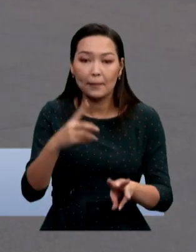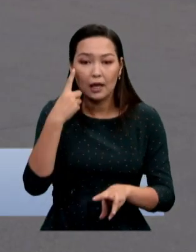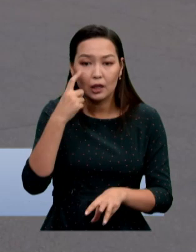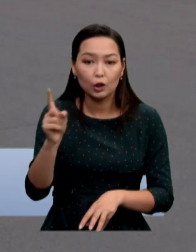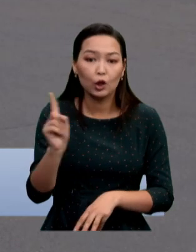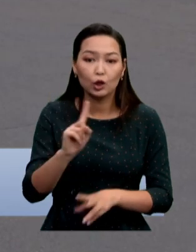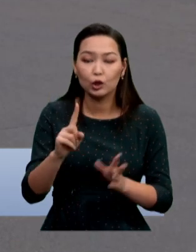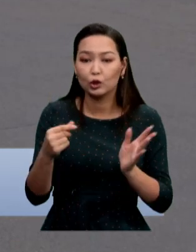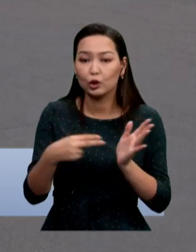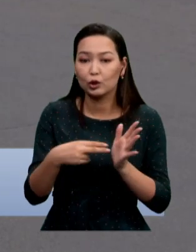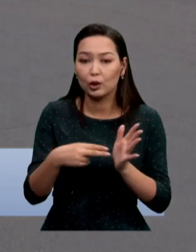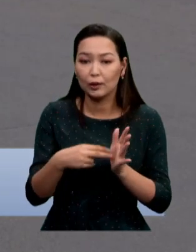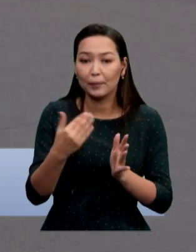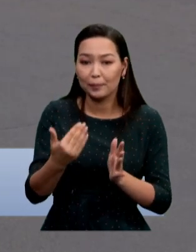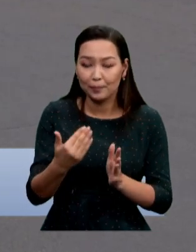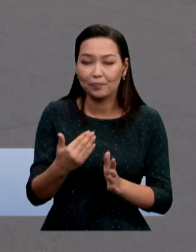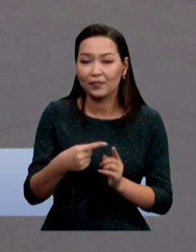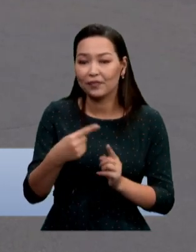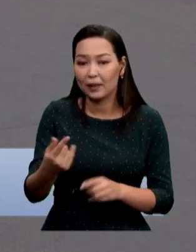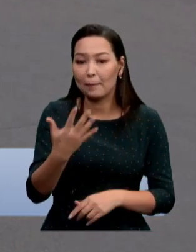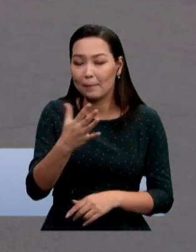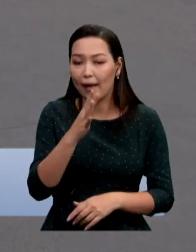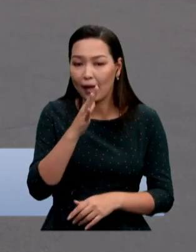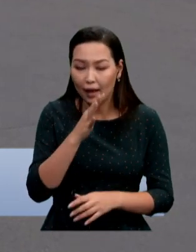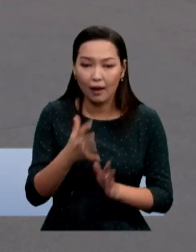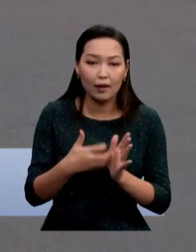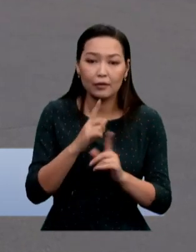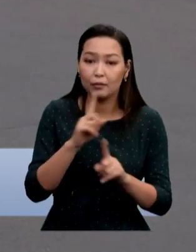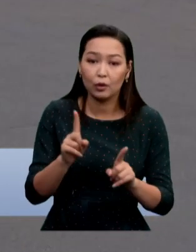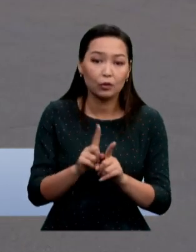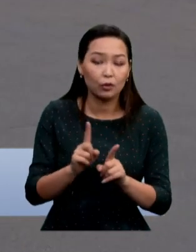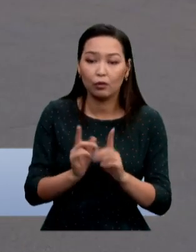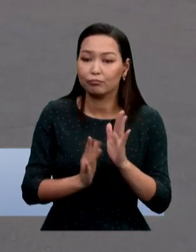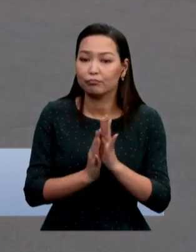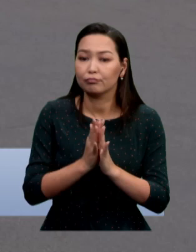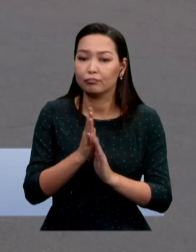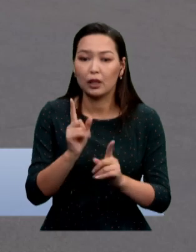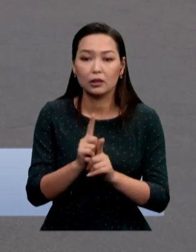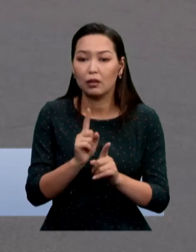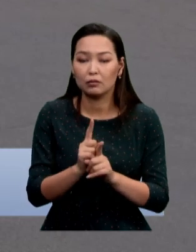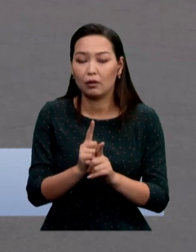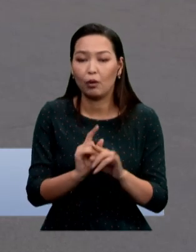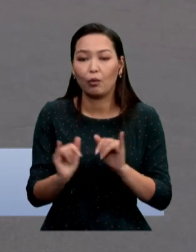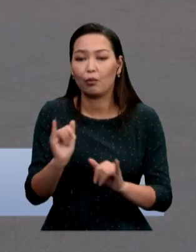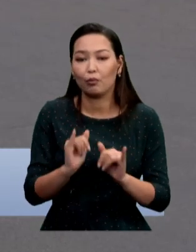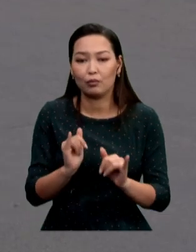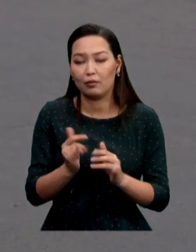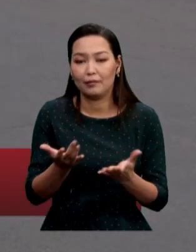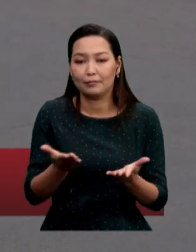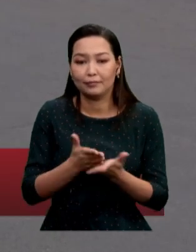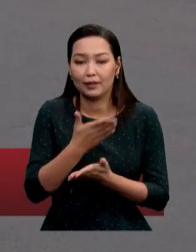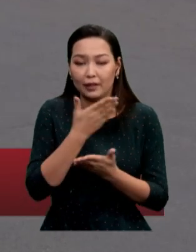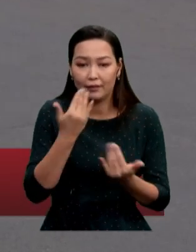повышение стоимости будет идти плавно в течение 5 лет. Но роста цен все равно не избежать. Поэтому Алмаз Адам Саткалиев